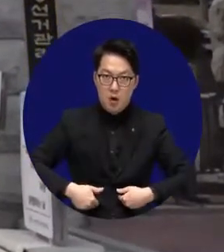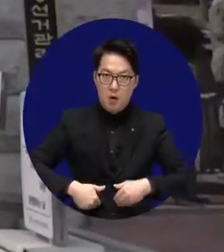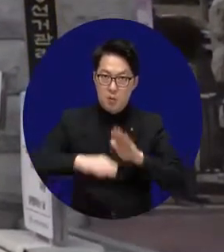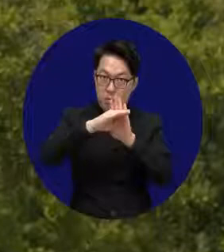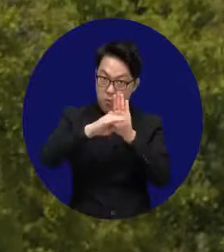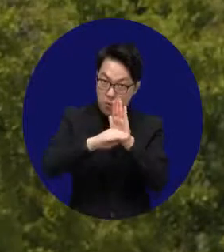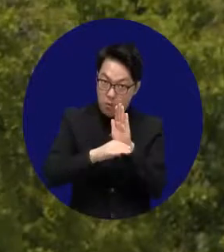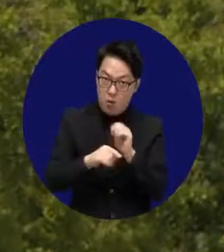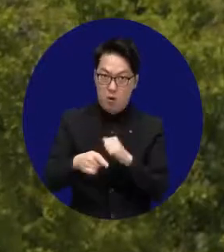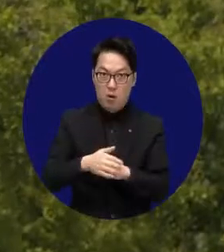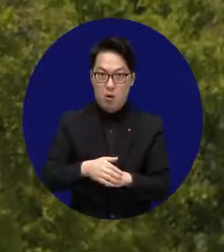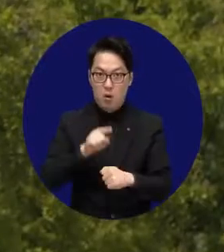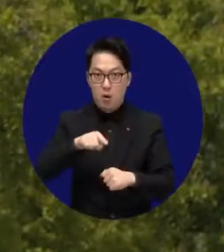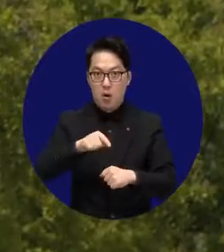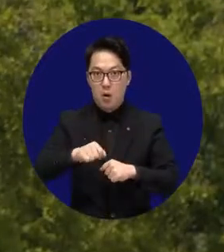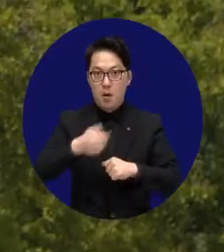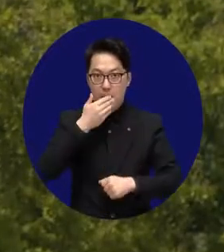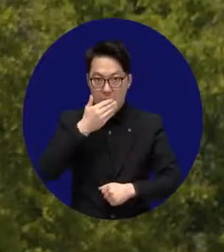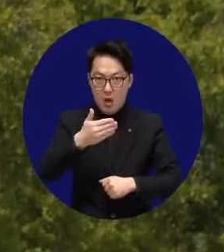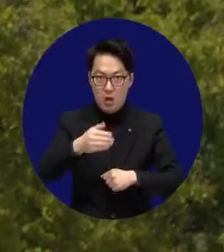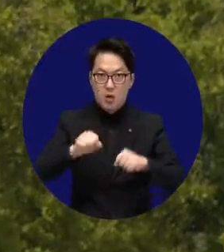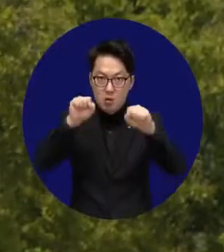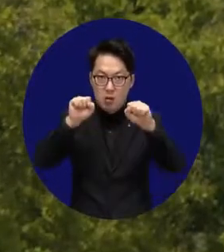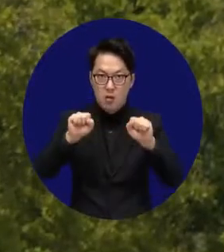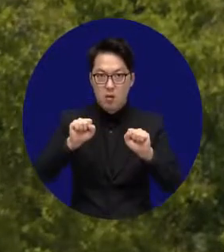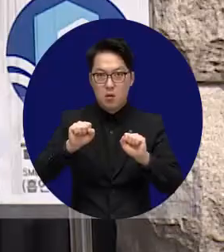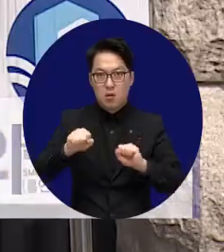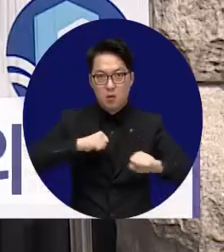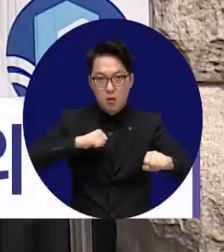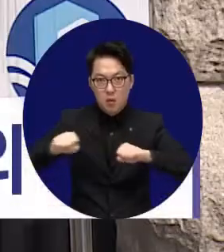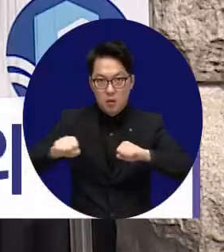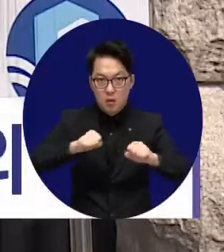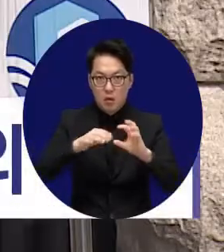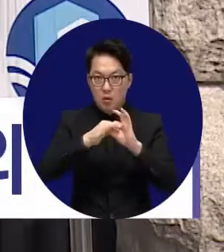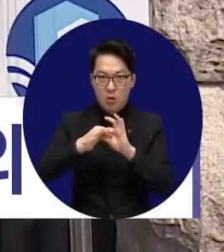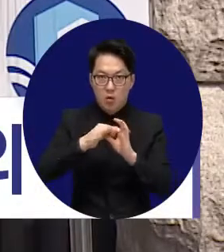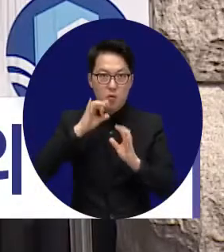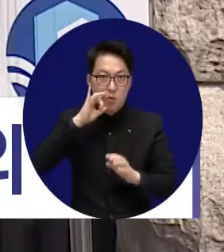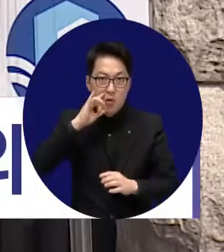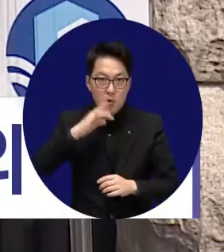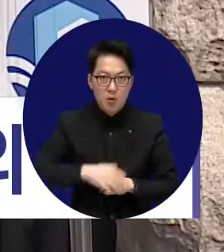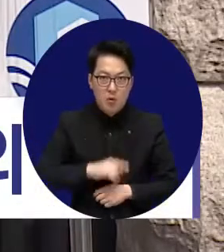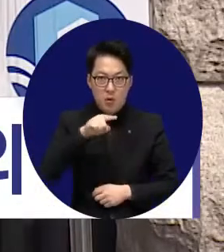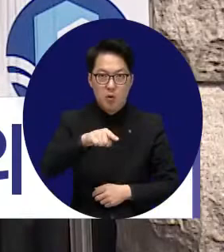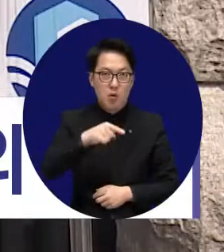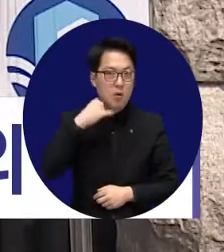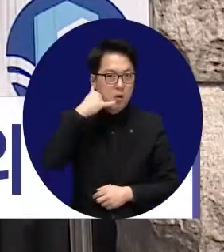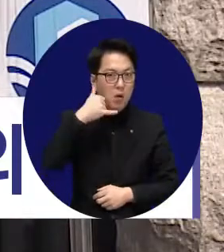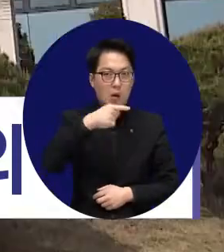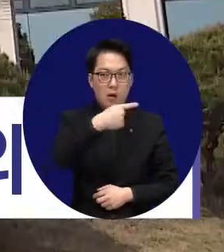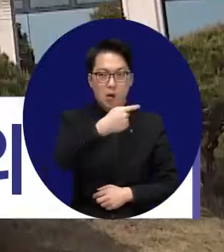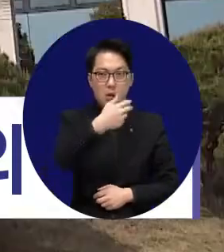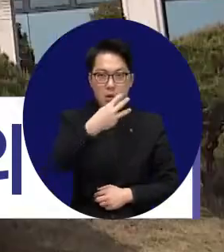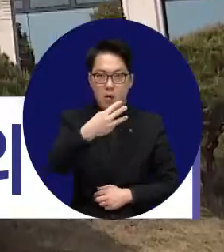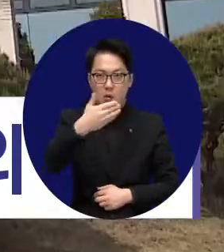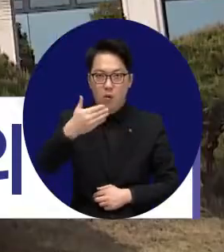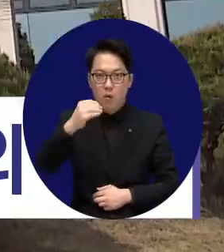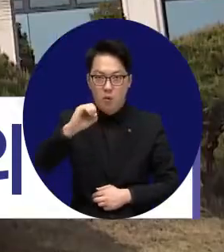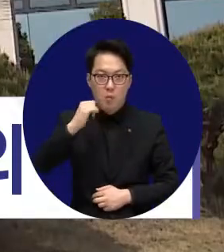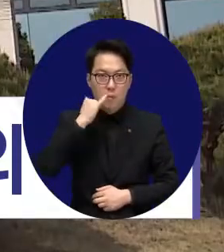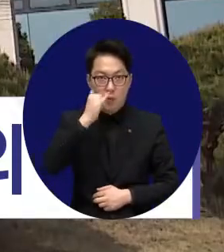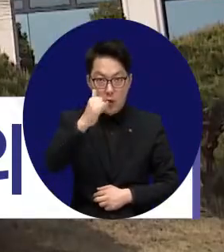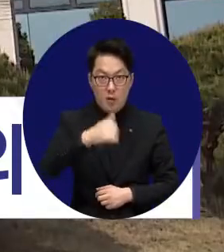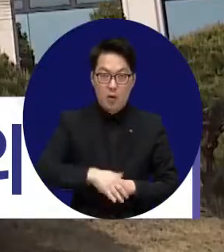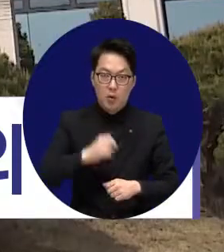수 있는 선거운동 방법 등과 관련하여 궁금한 사항은 국번 없이 1390번으로 전화하거나 해당 지역